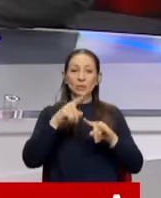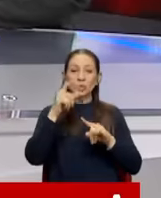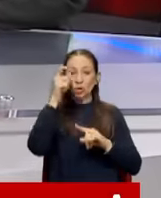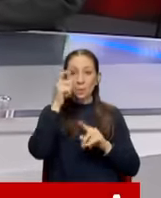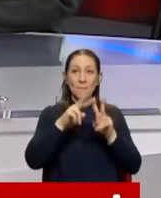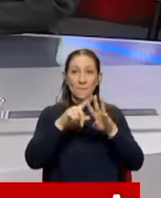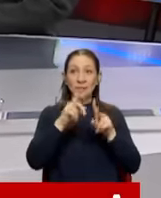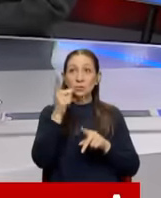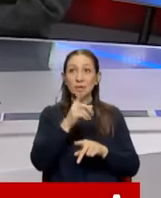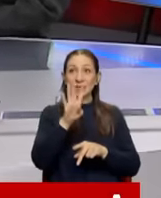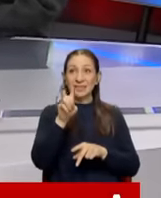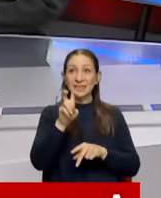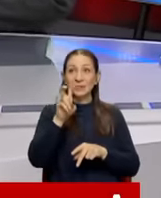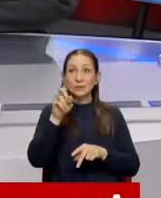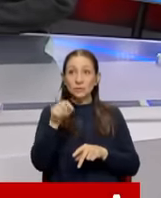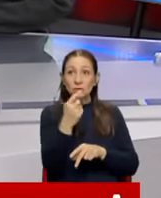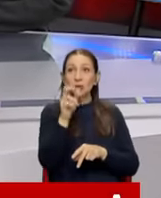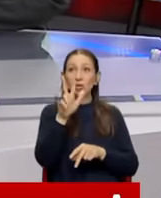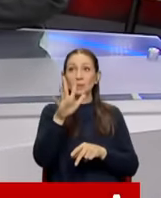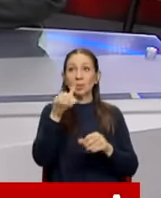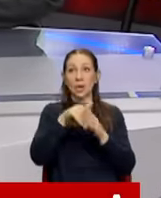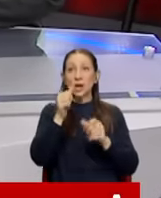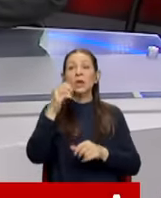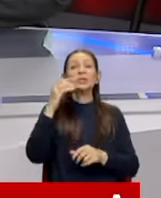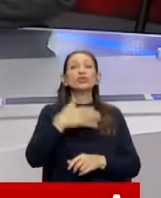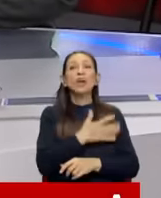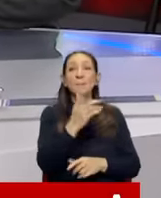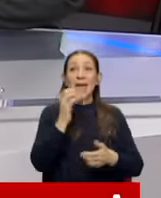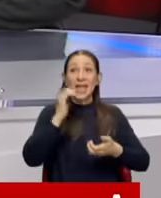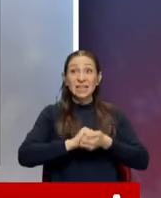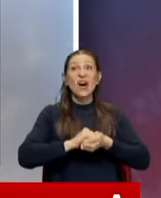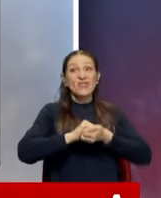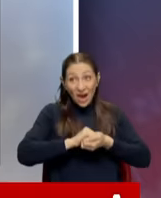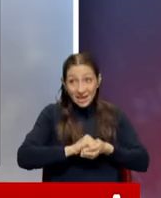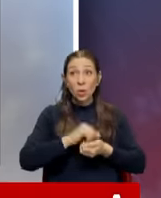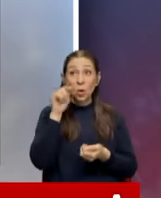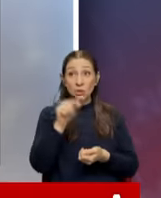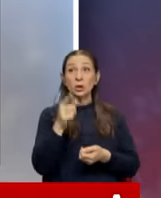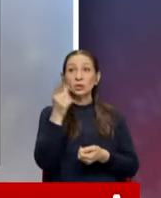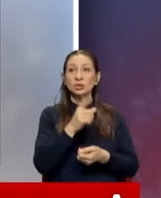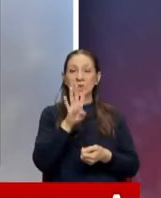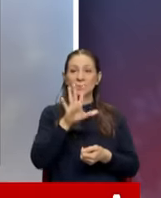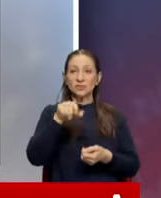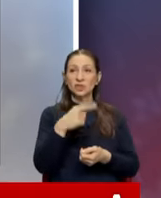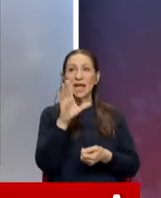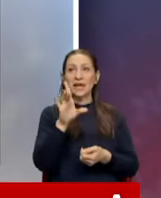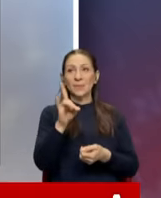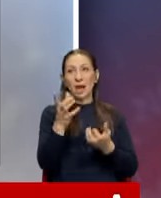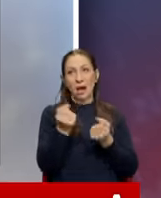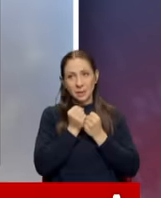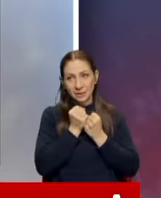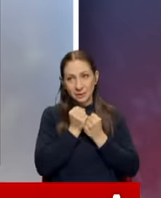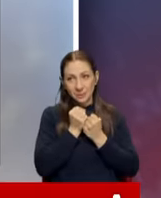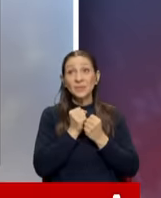% 48,3 oy almıştı Cumhuriyet Halk Partisi ittifak vardı orada % 4551